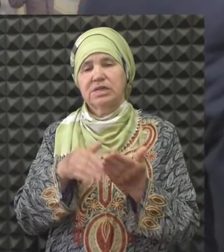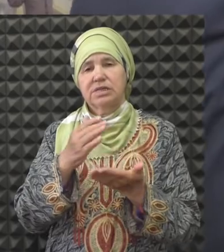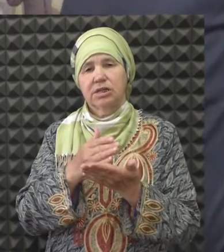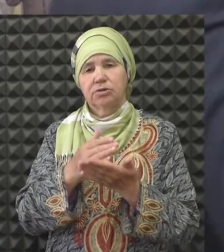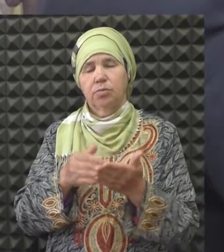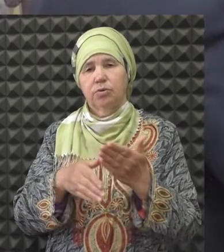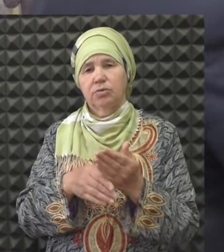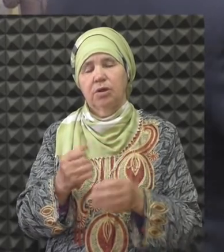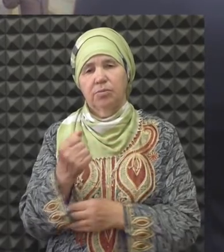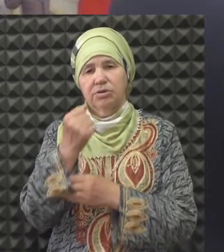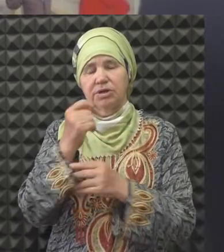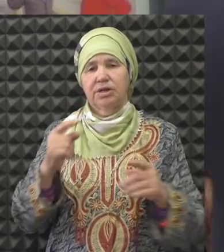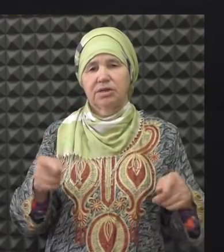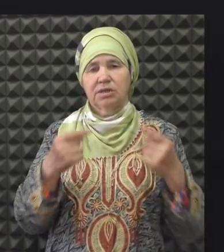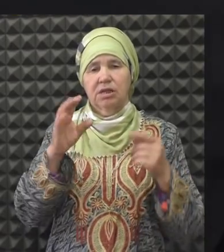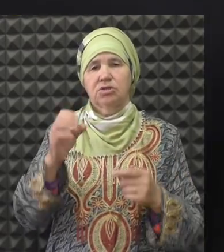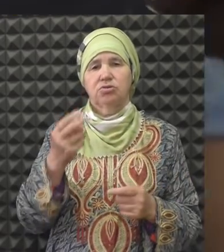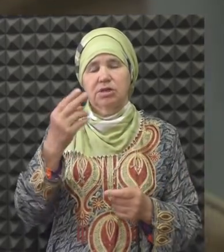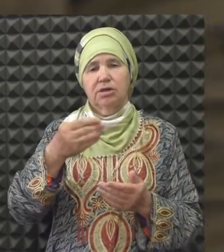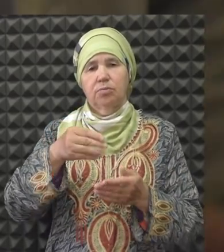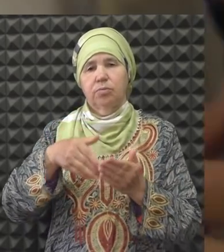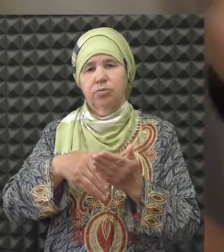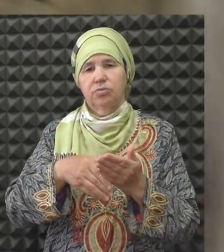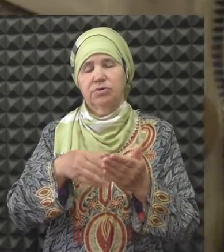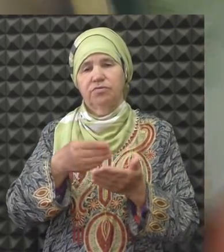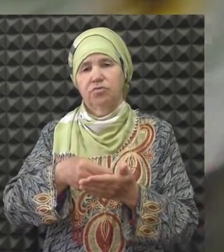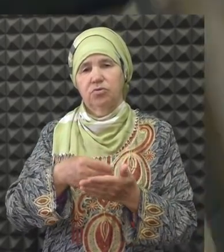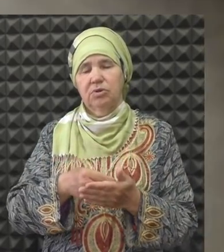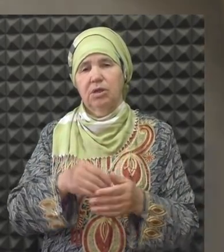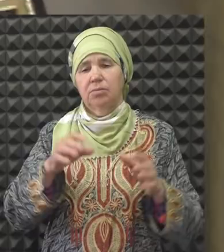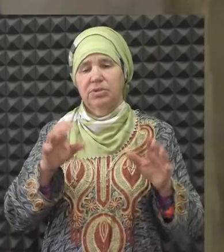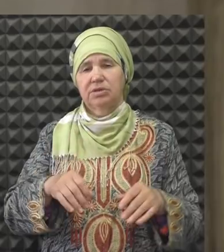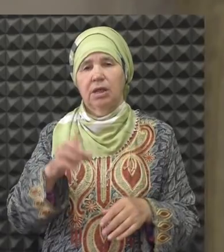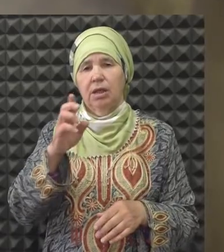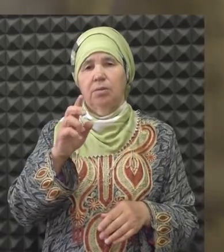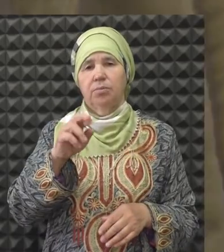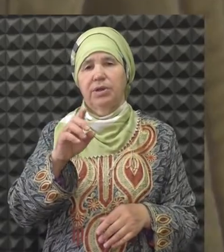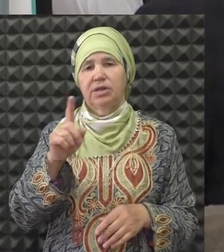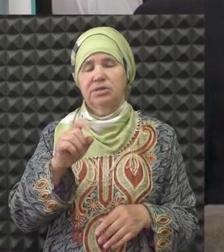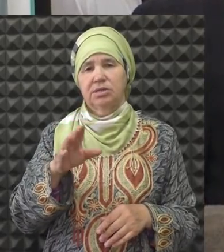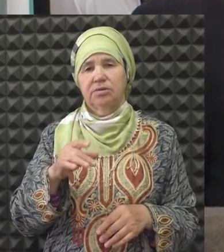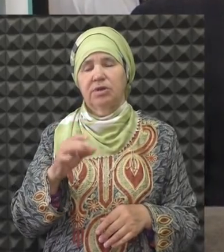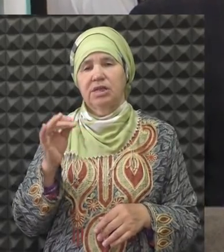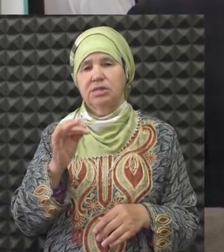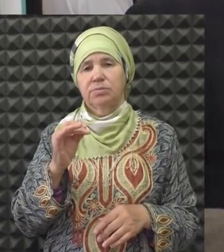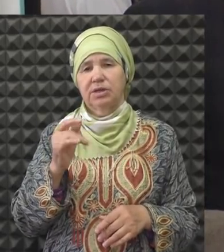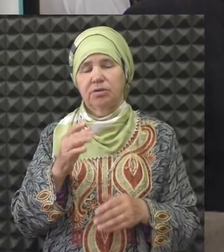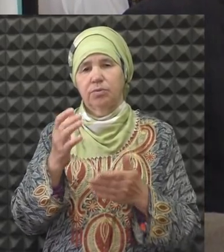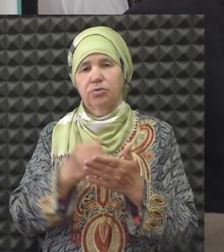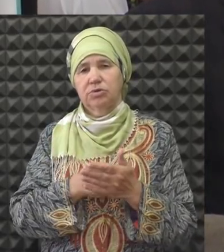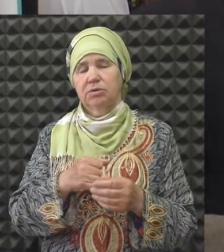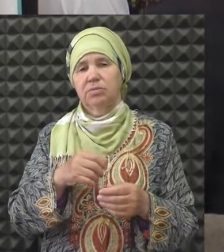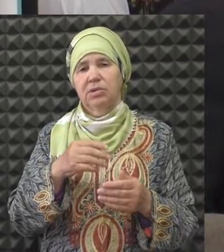оказывают значимую помощь и поддержку в реализации социальных проектов фонда. Председатель Совета фонда Ильдар Байзитов и президент фонда Ильгам